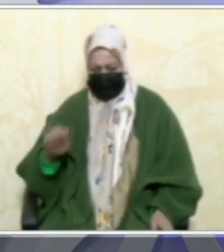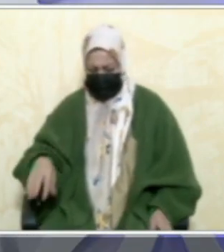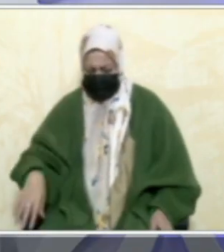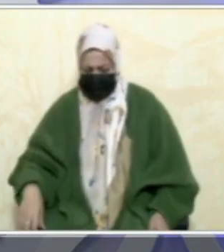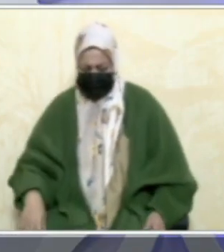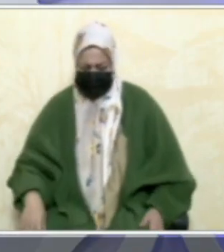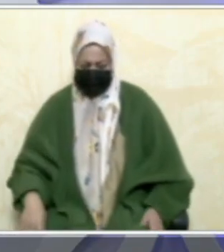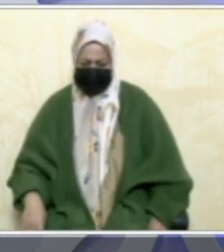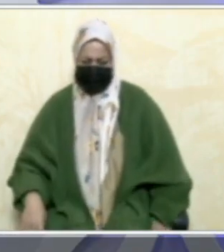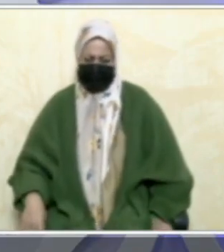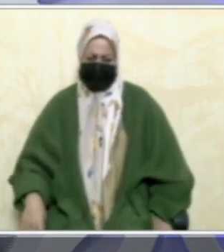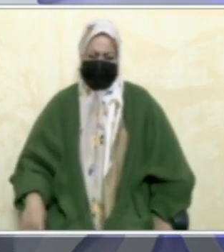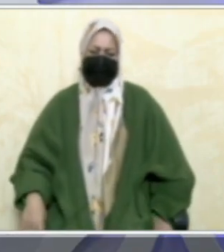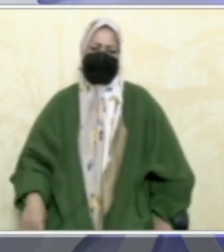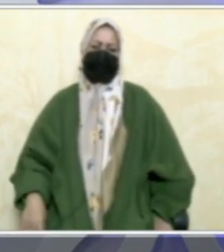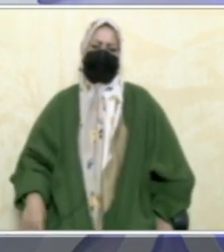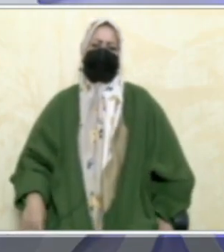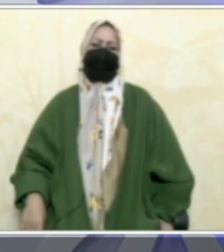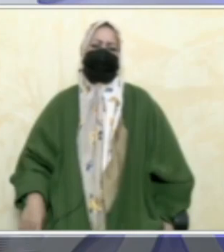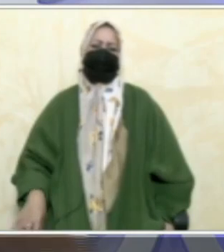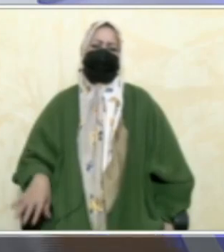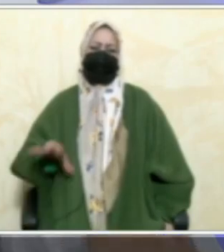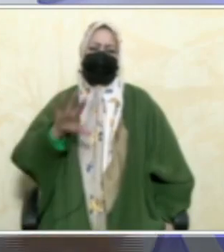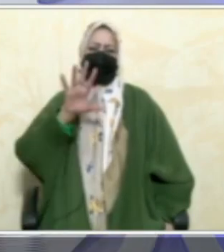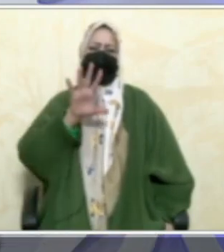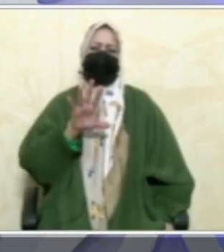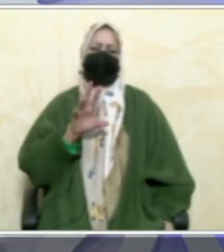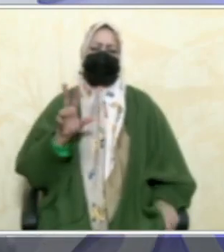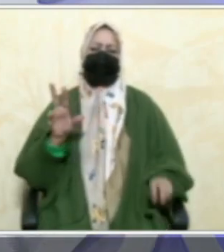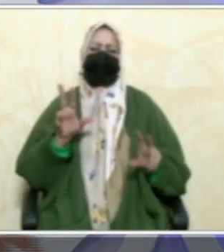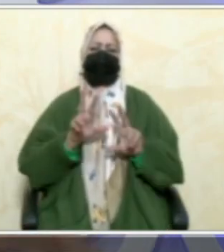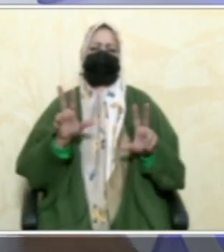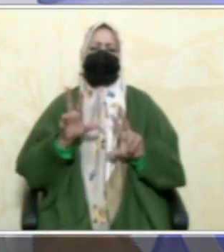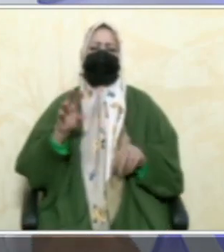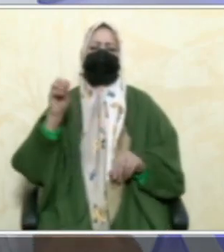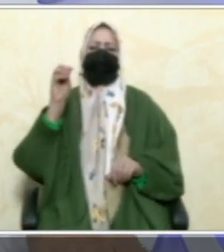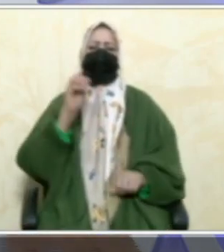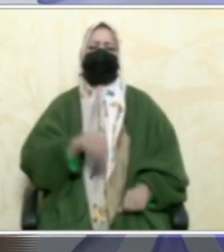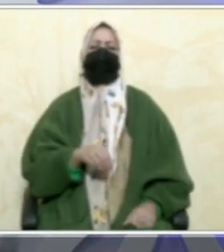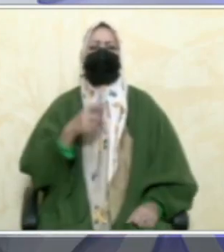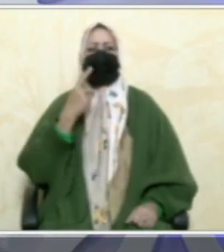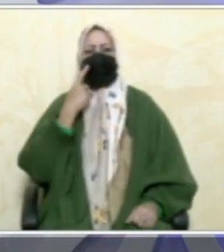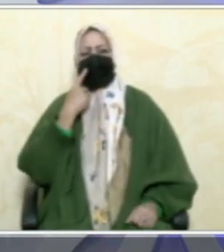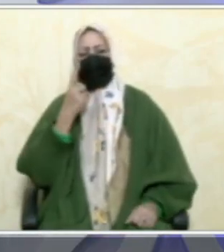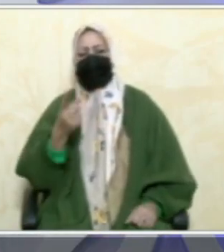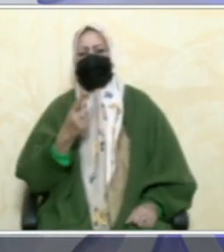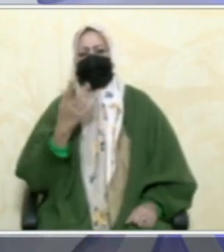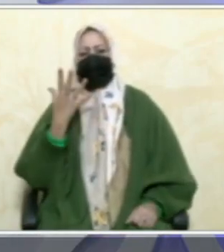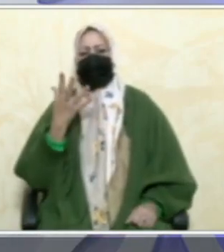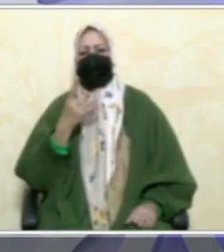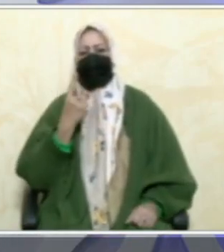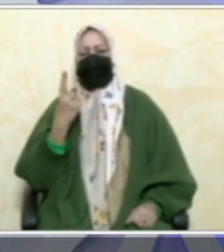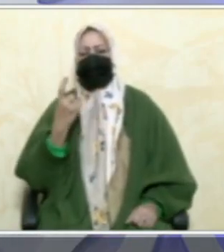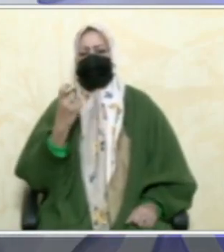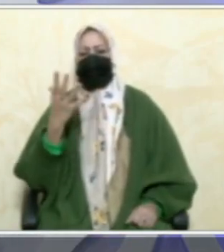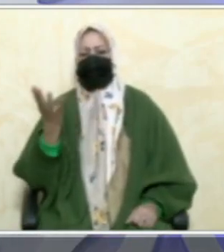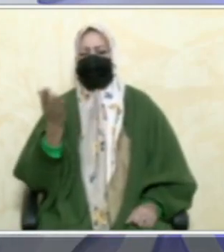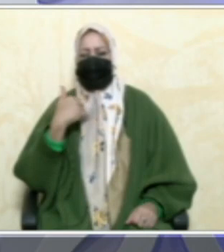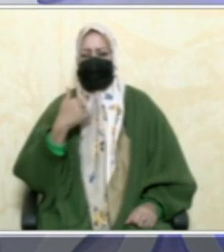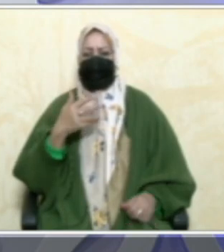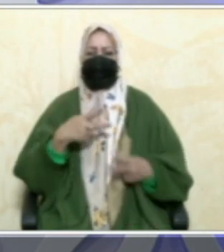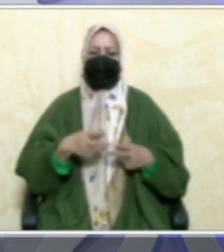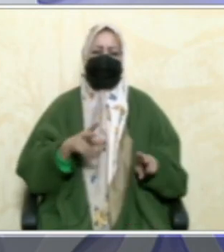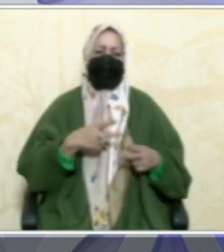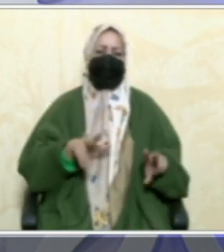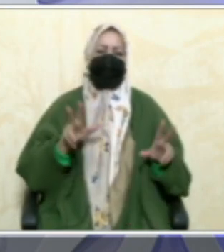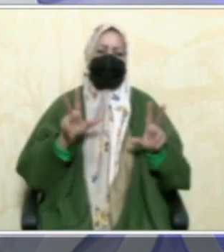تو نجيب لك في تلفزيونك انت قدام الناس، باش بدل 5 نجيب 100، بدل 10 نجيب 1000. قد يكون